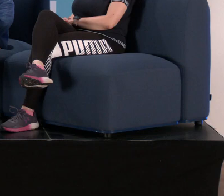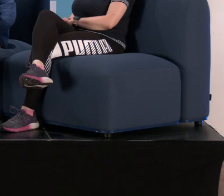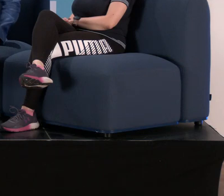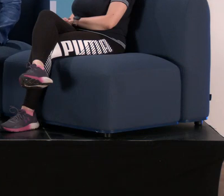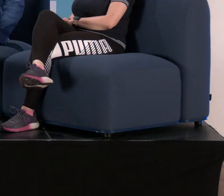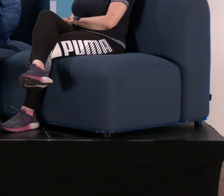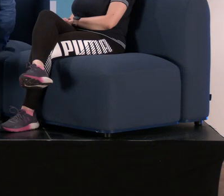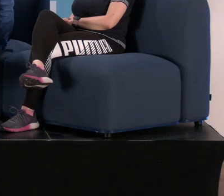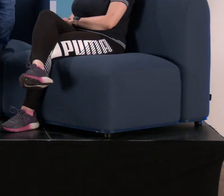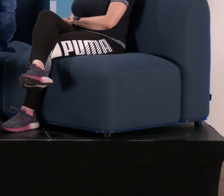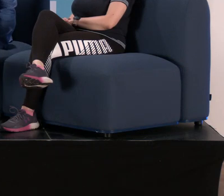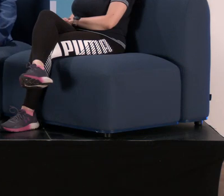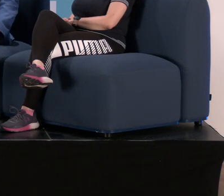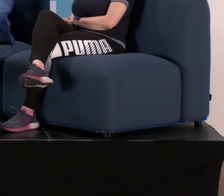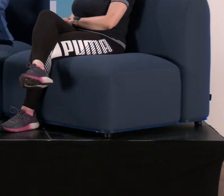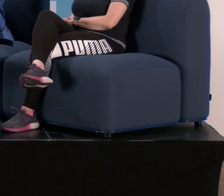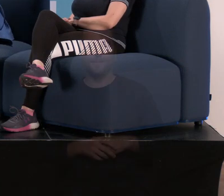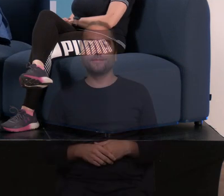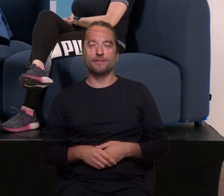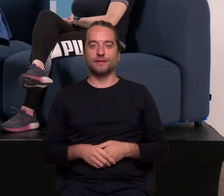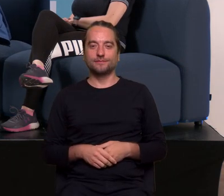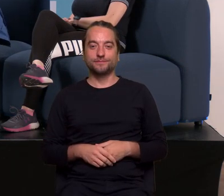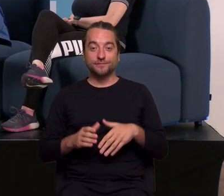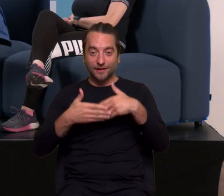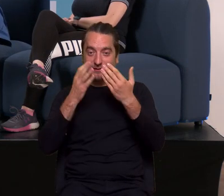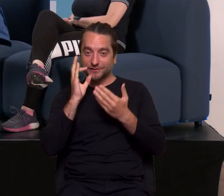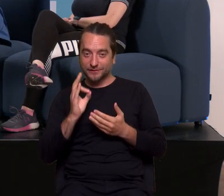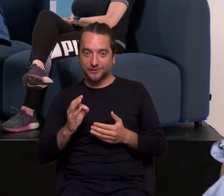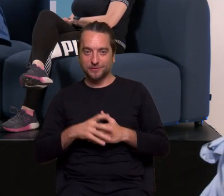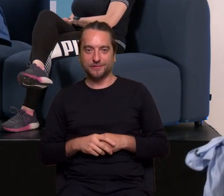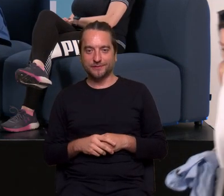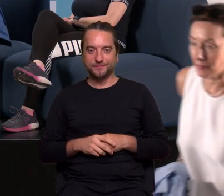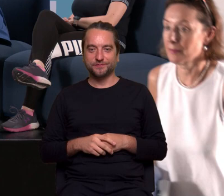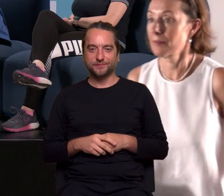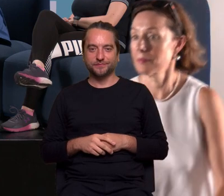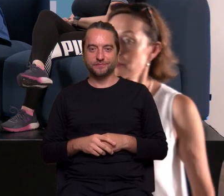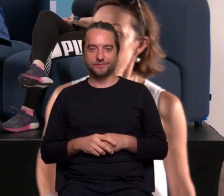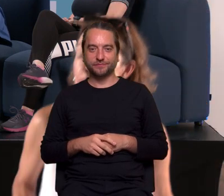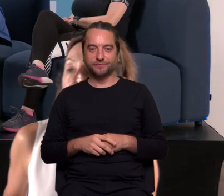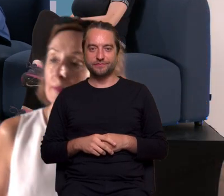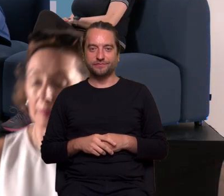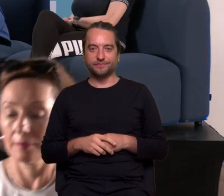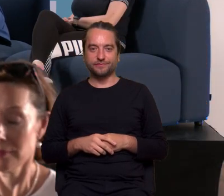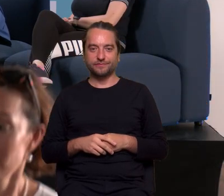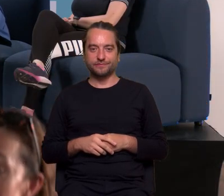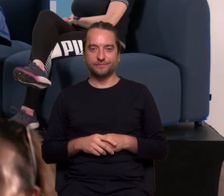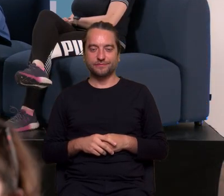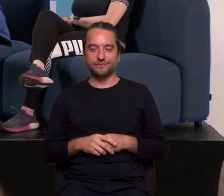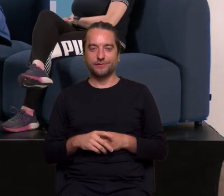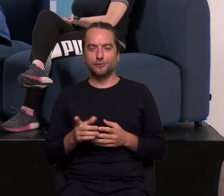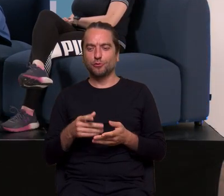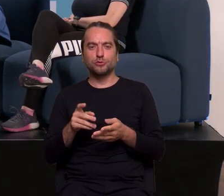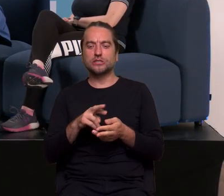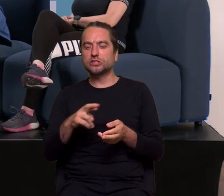Dzień dobry. Oj, przepraszam, postaram się nie zrzucić z stolika, bo byłoby to jednak okrucieństwo.